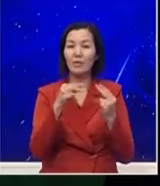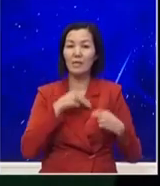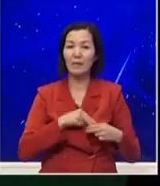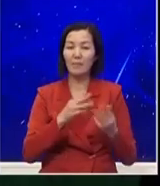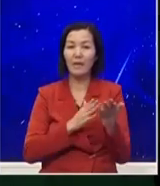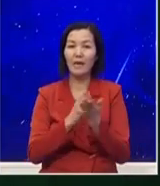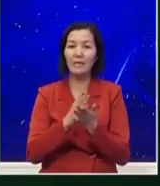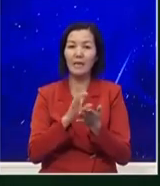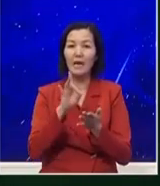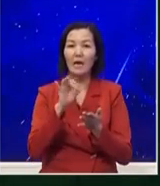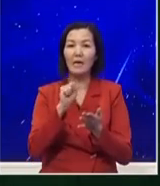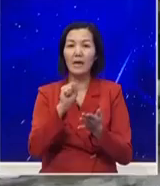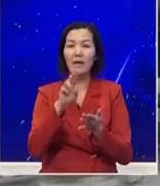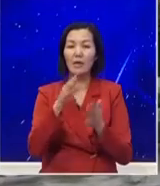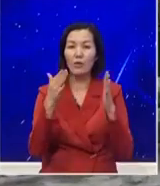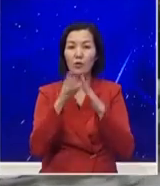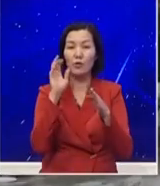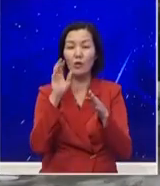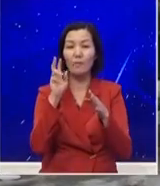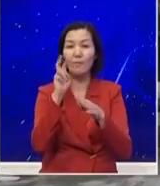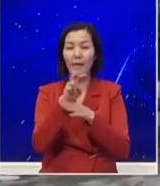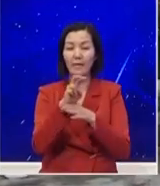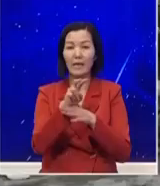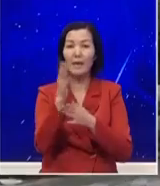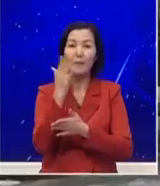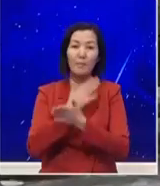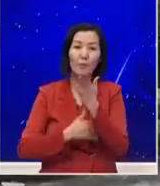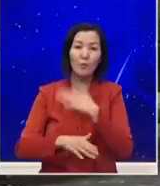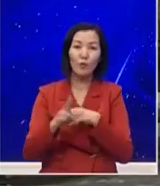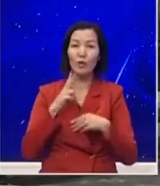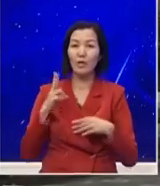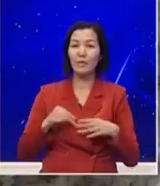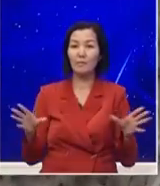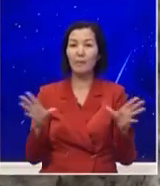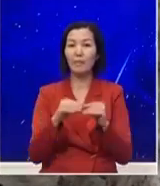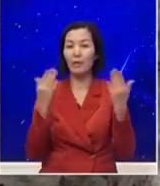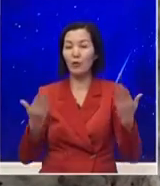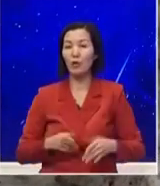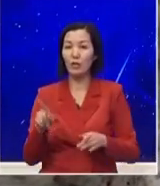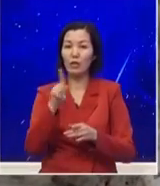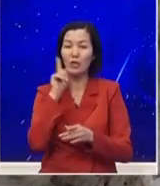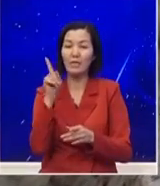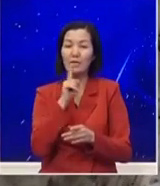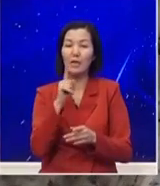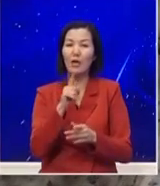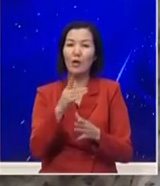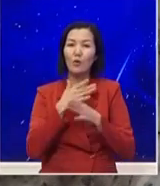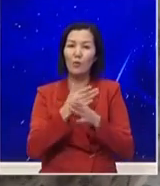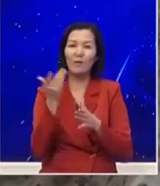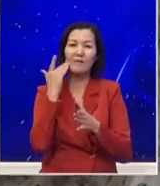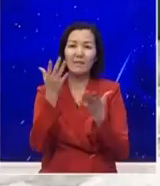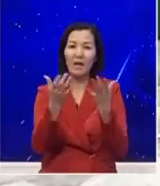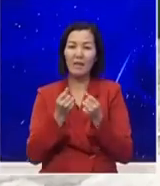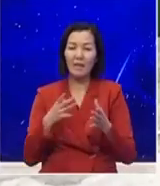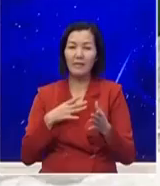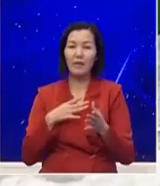ардагері Рая Мамбетоваға барды. Зейнеткер мүмкіндігі шектеулі қызымен тұрады. Сондықтан жастар көмегіне жиі жүгінеді. Бүгінде олар